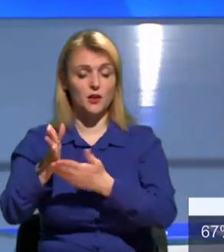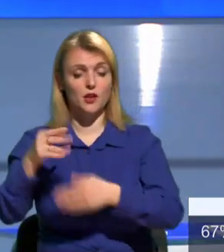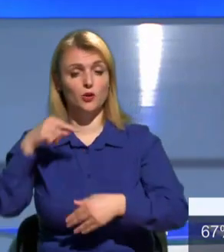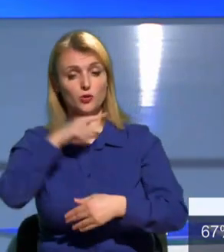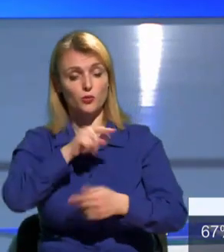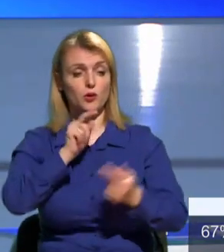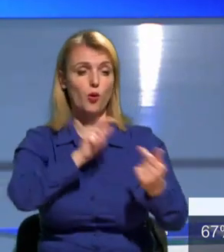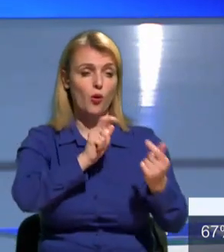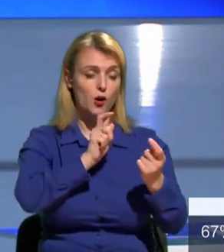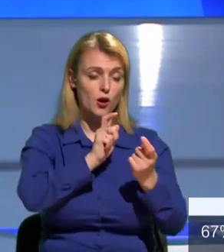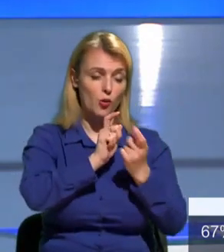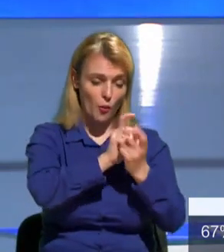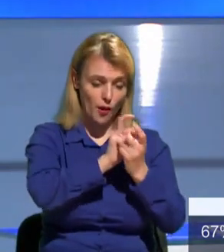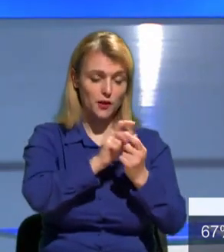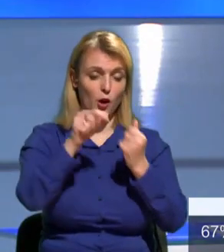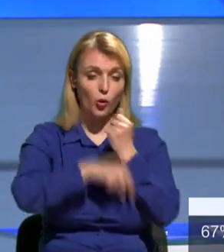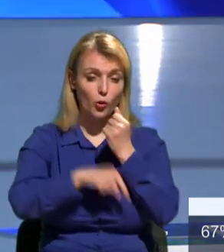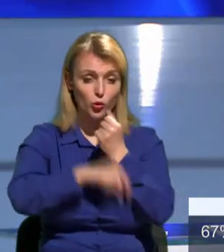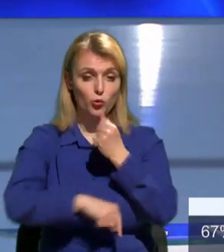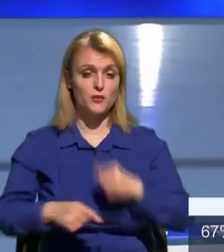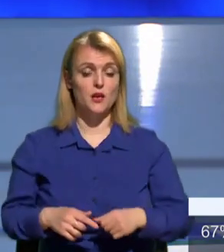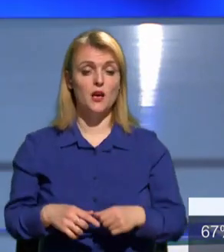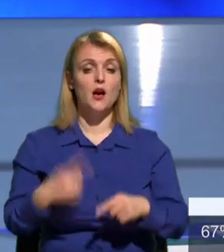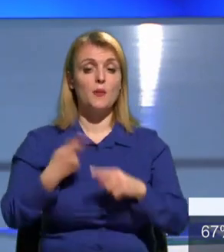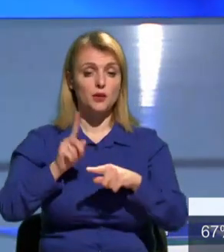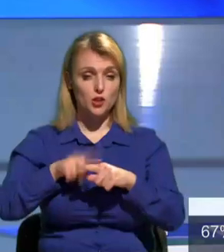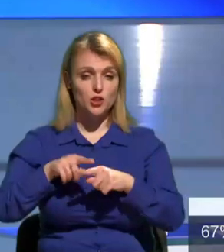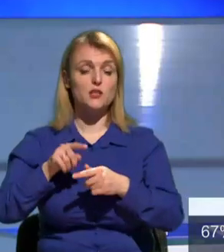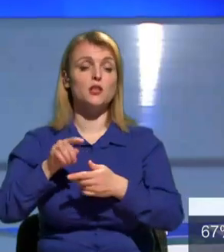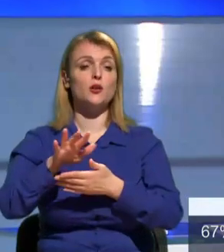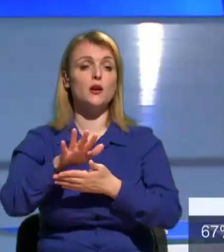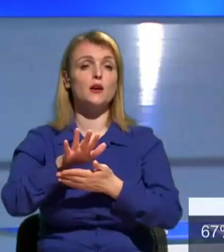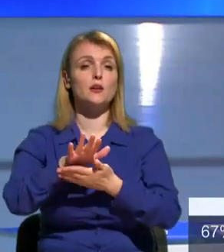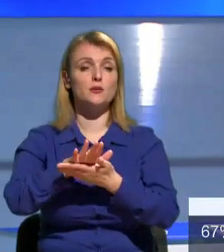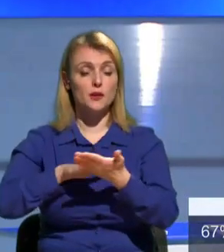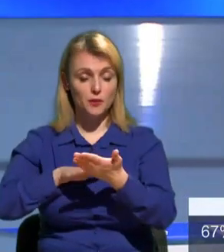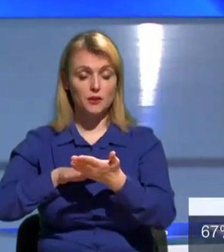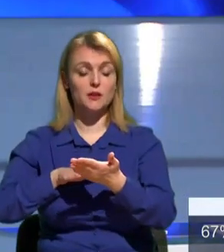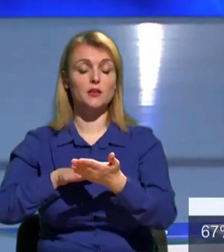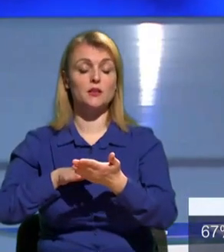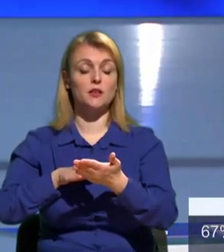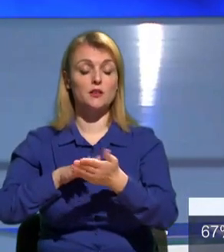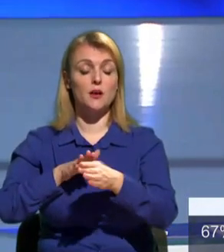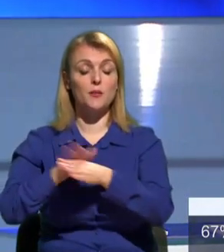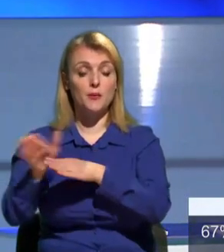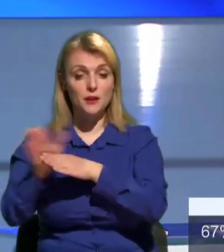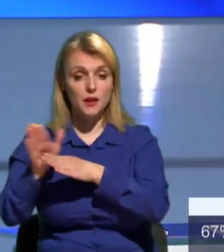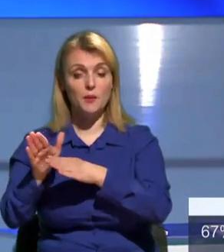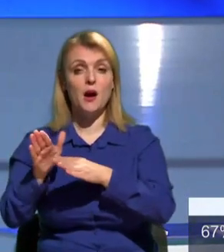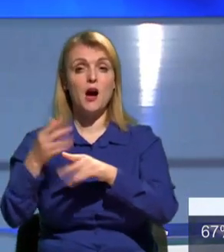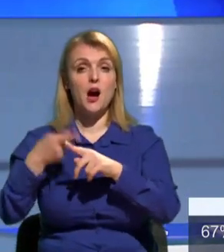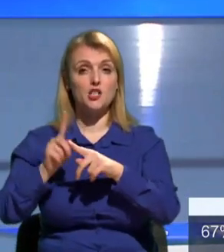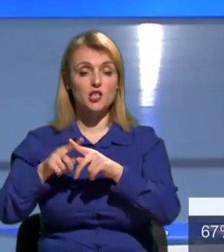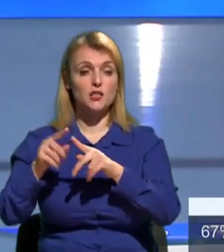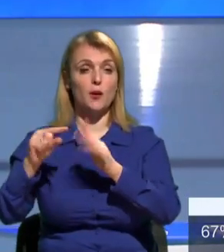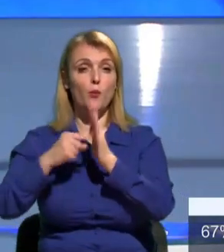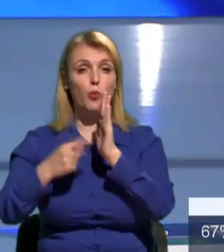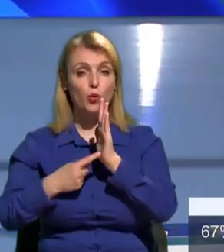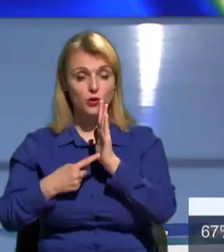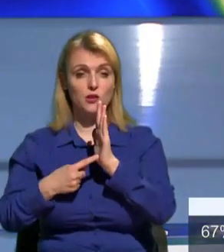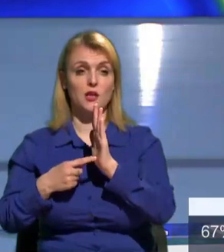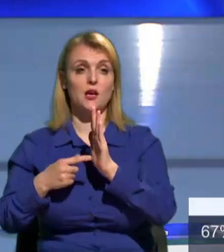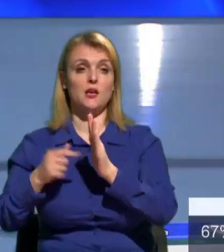corupției. Pentru aceasta, noi implementăm mai departe acordul de asociere cu Uniunea Europeană. Nu poate fi vorba de revizuire. Așa că trebuie să fie